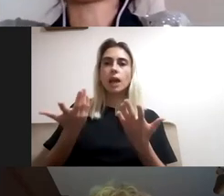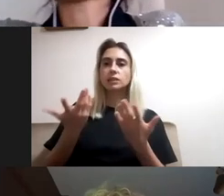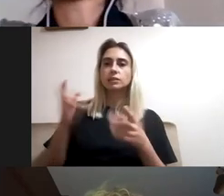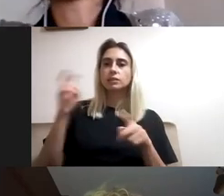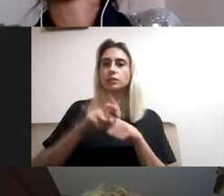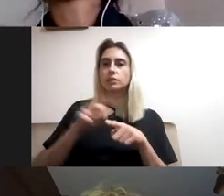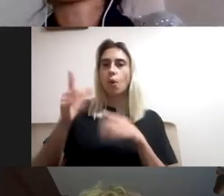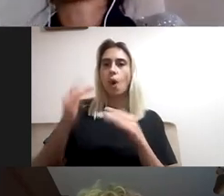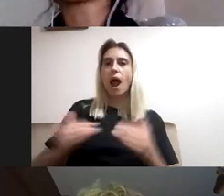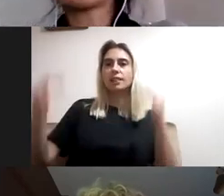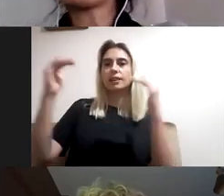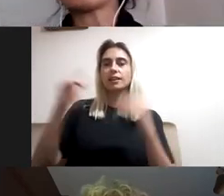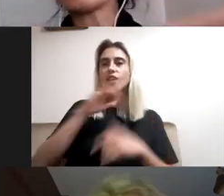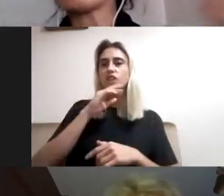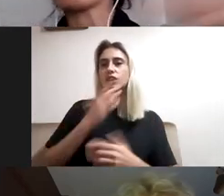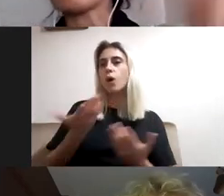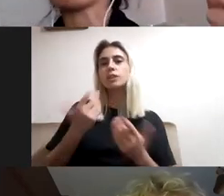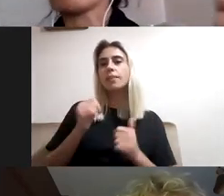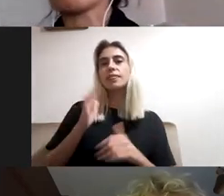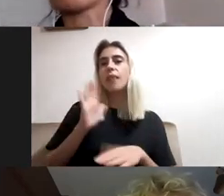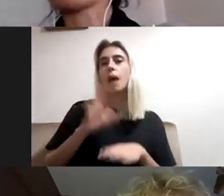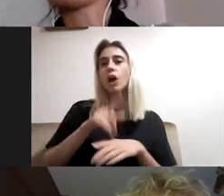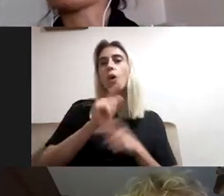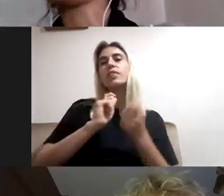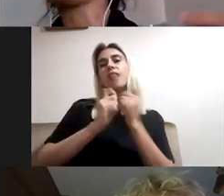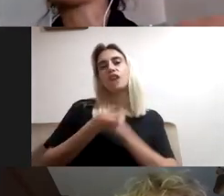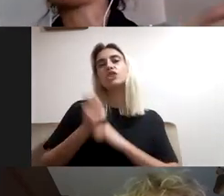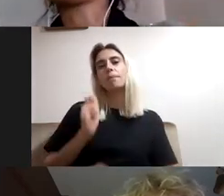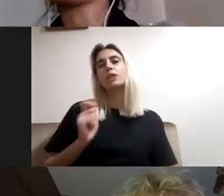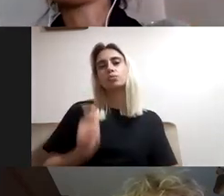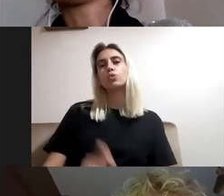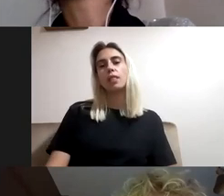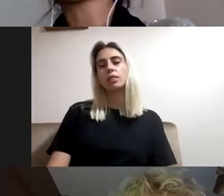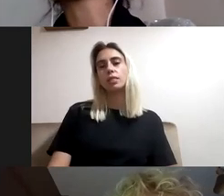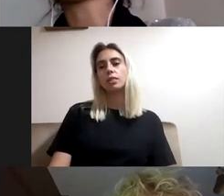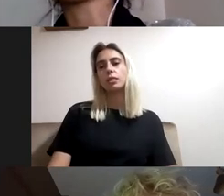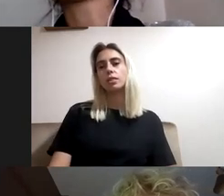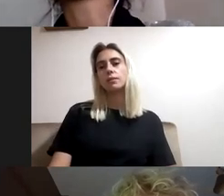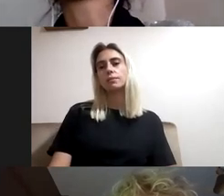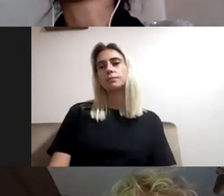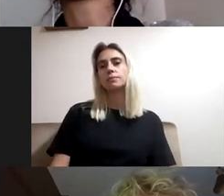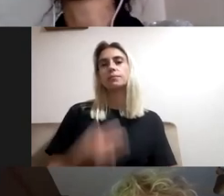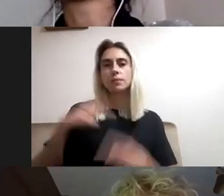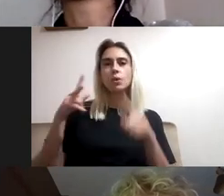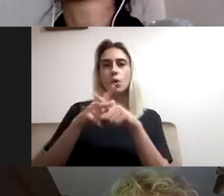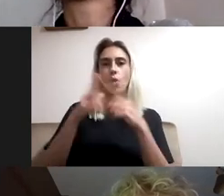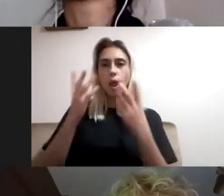arttı. Bu sefer değiştirecek mecburen. Pardon, yani... araya girebilir miyim? Tabii tabii. Çok özür